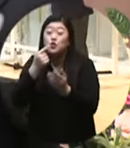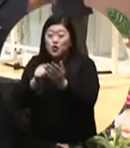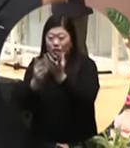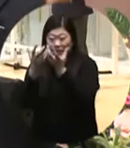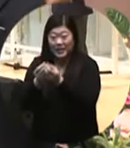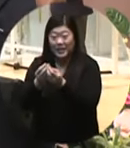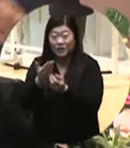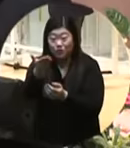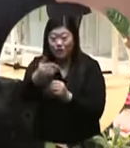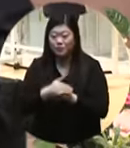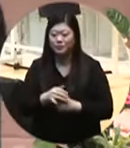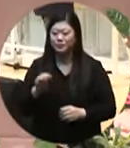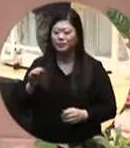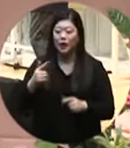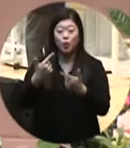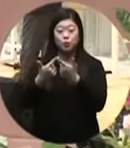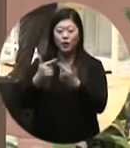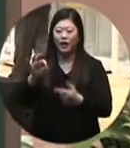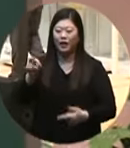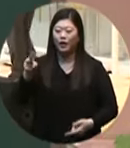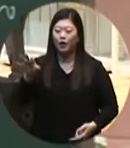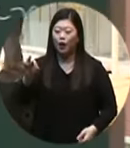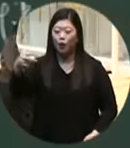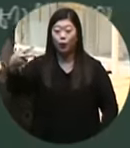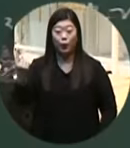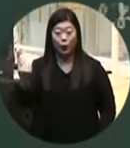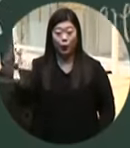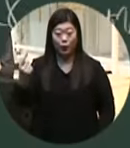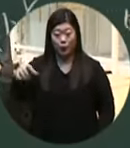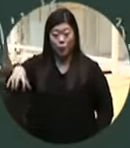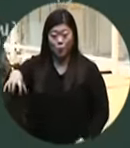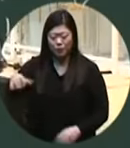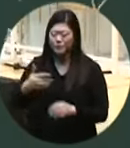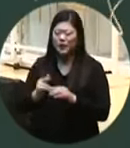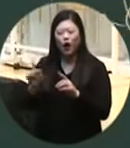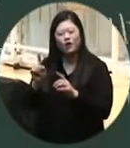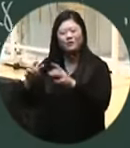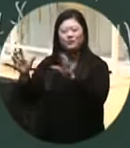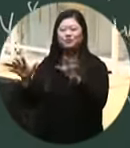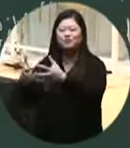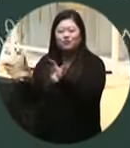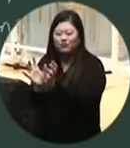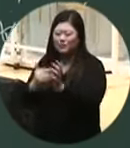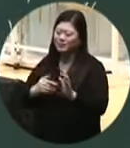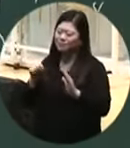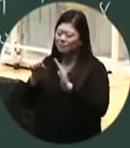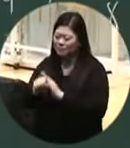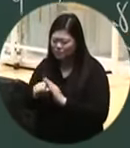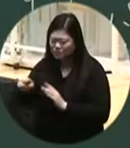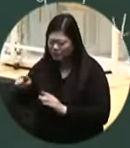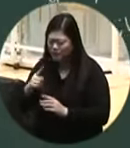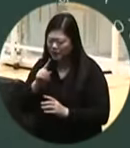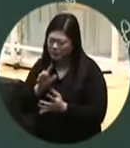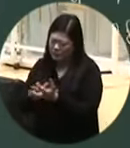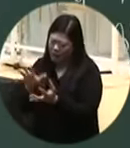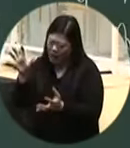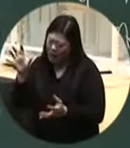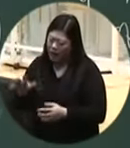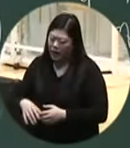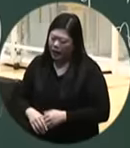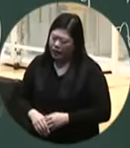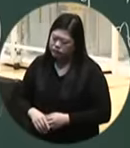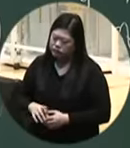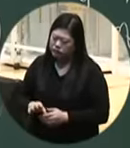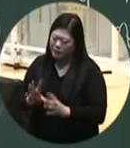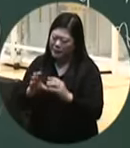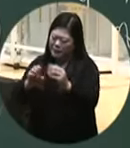저 영도에 개척 안 들어갔더니요. 몇 명 모인데 말 많아요. I went to plant a church in Yeongdo area. There's only a few members, but